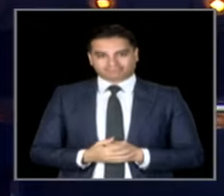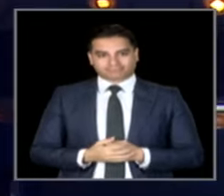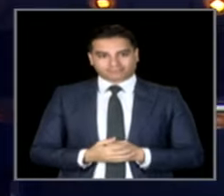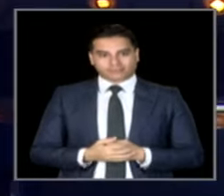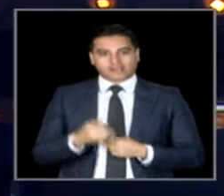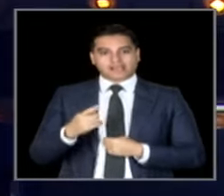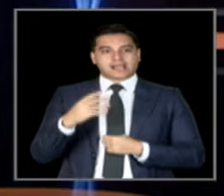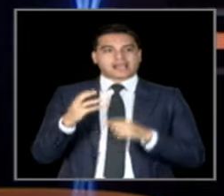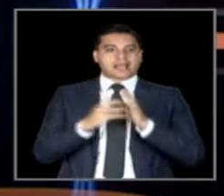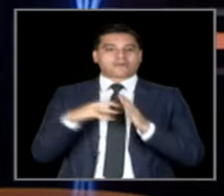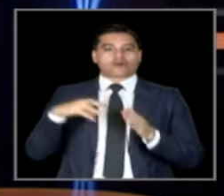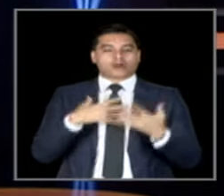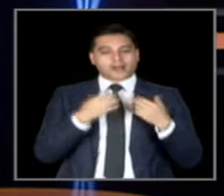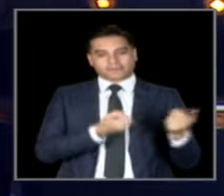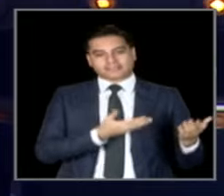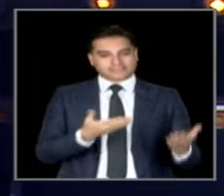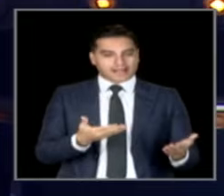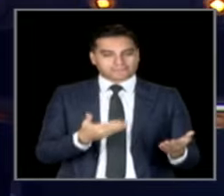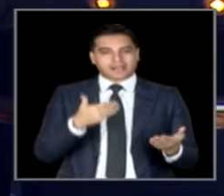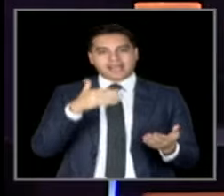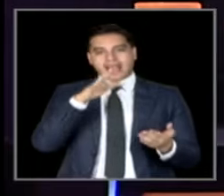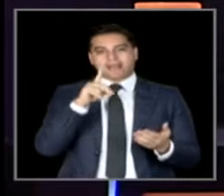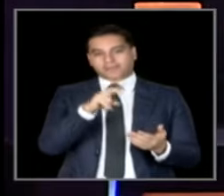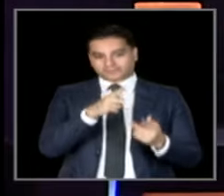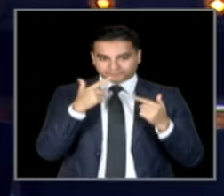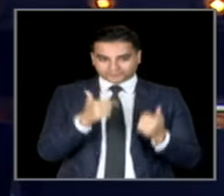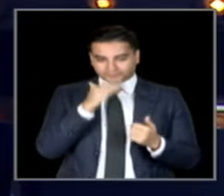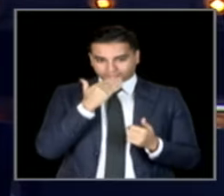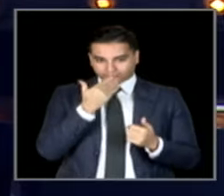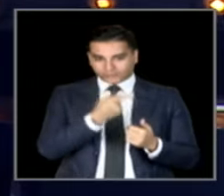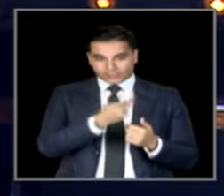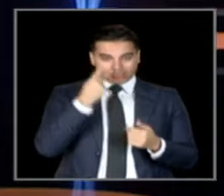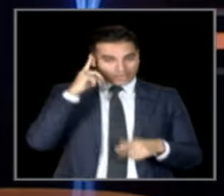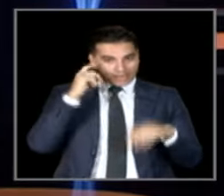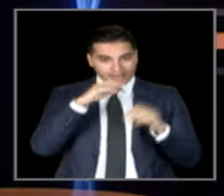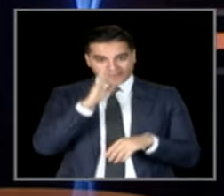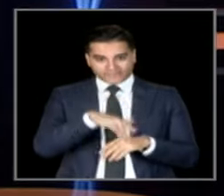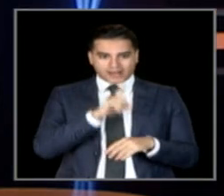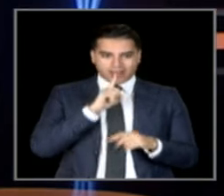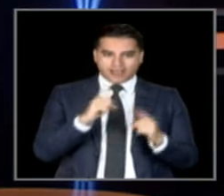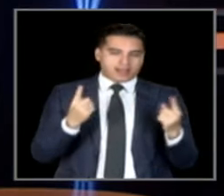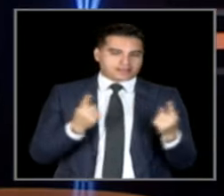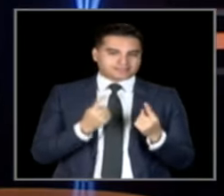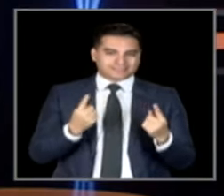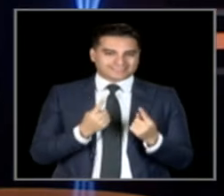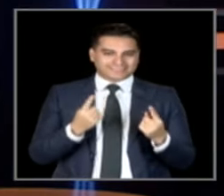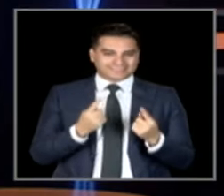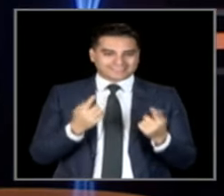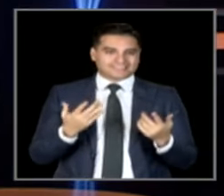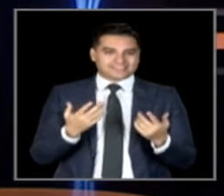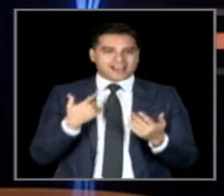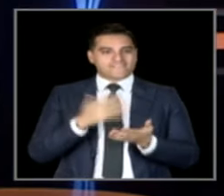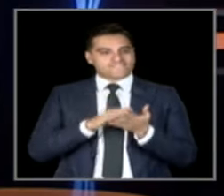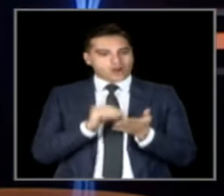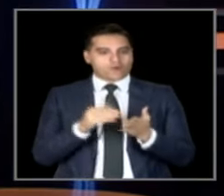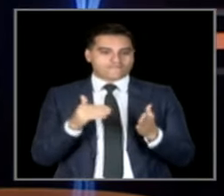جامعة القاهرة عمد الله على السلامة. ازيك يا هبة؟ الحمد لله بخير. ايه قلقانة؟ لا عادي، يعني احنا في